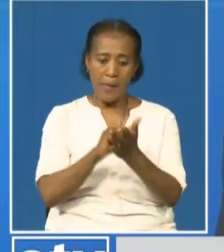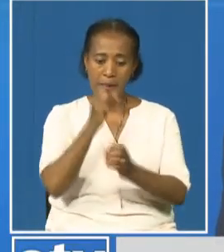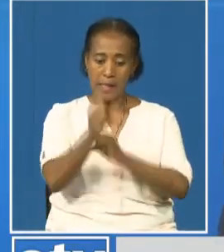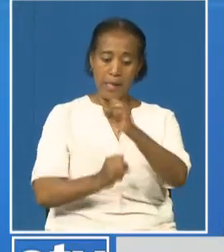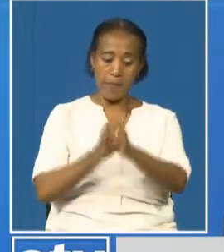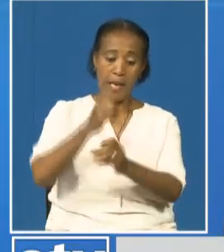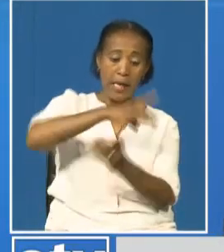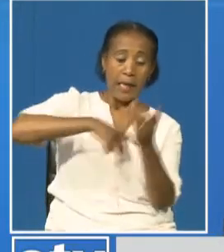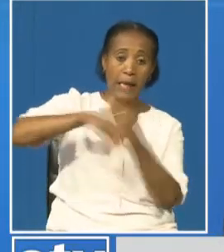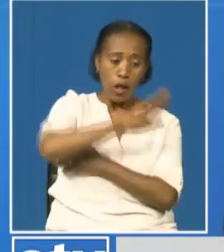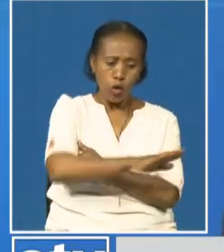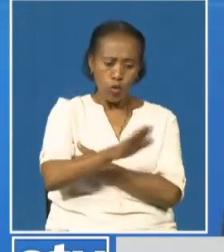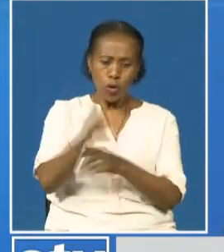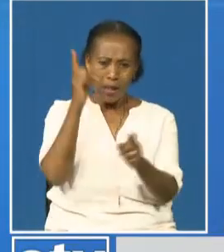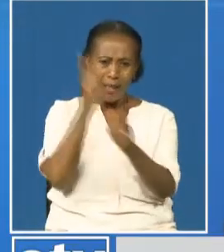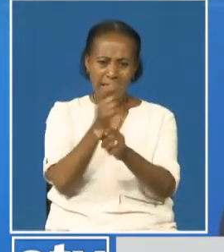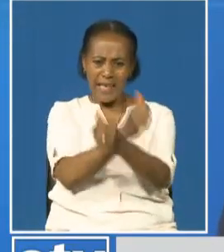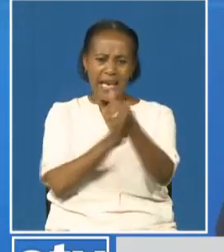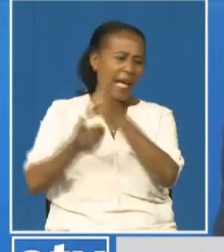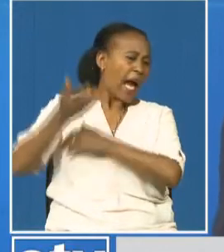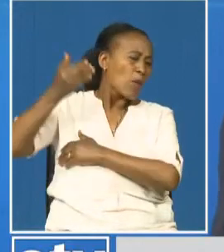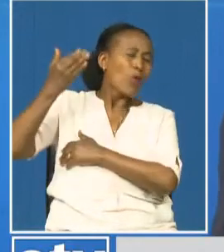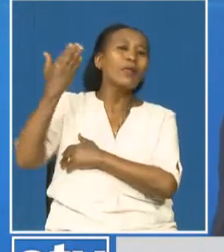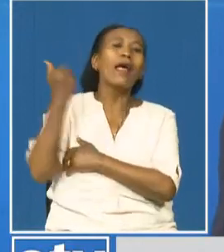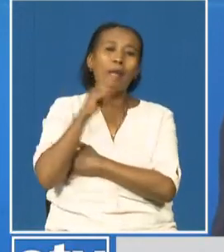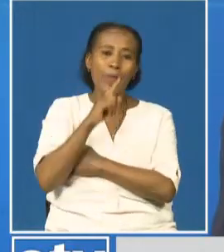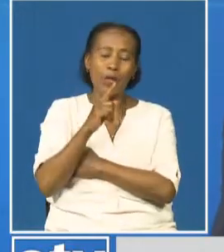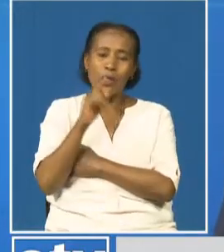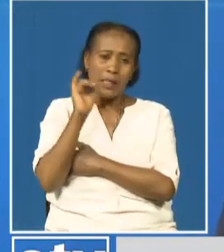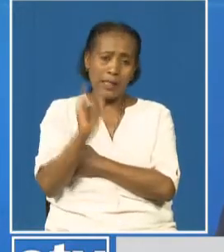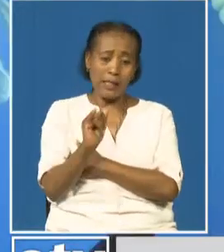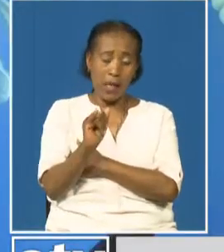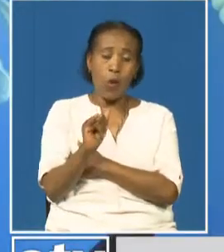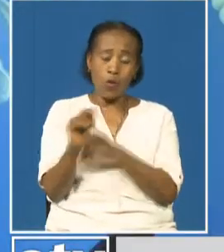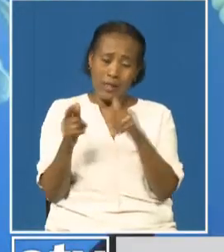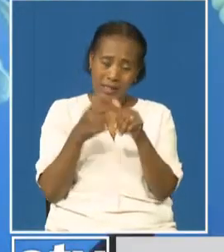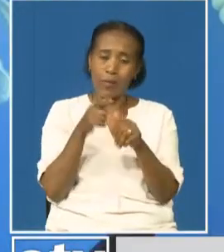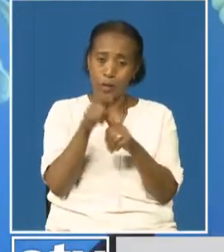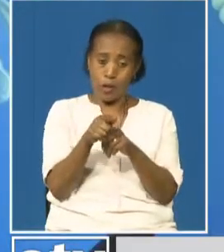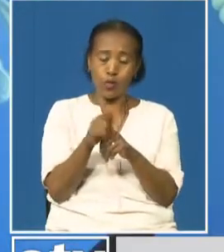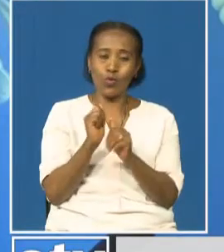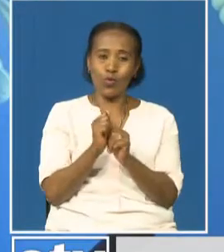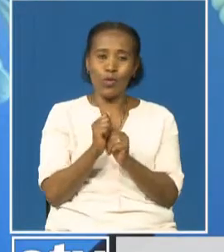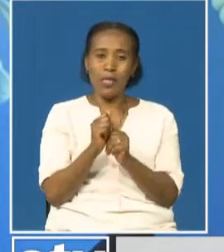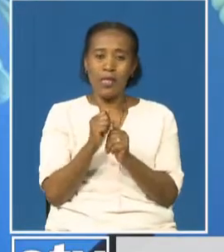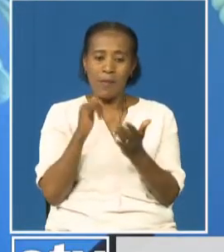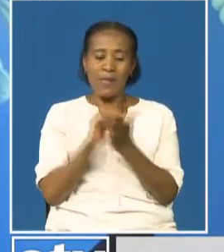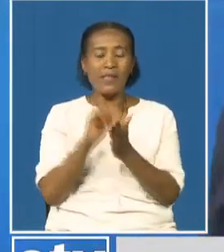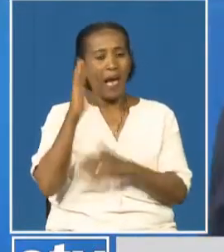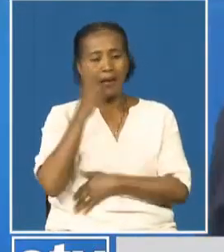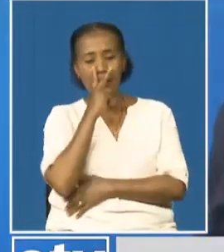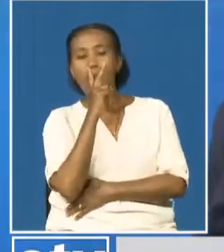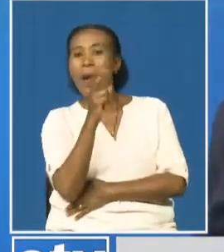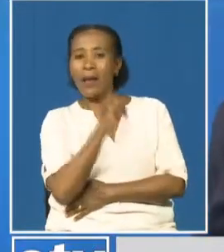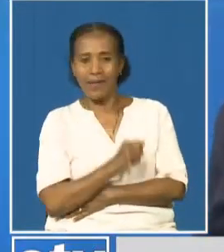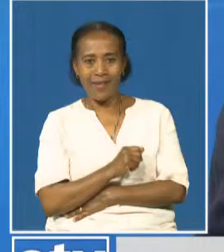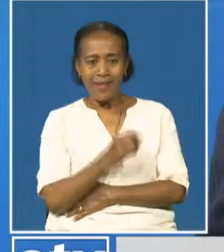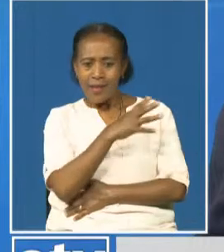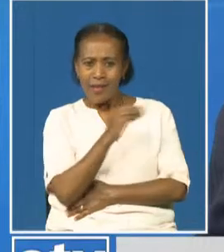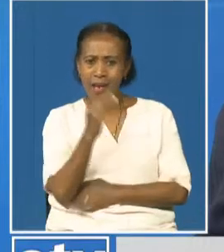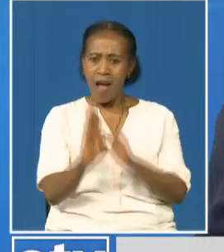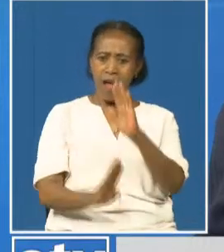እድሜ ክልል ያሉ ልጆቻቸውን ልክ ቀድሞ እንደነበሩ ልጅነት በዛ አይነት የማየት